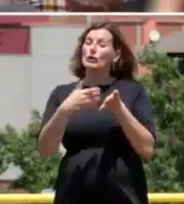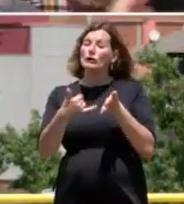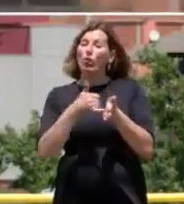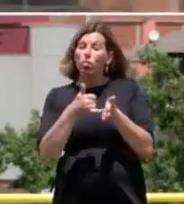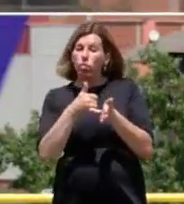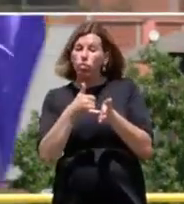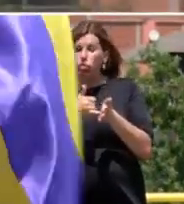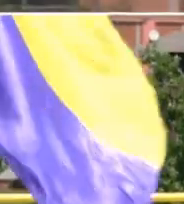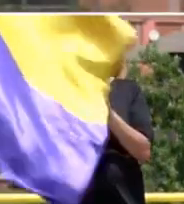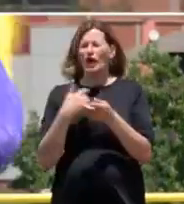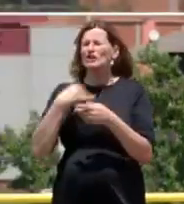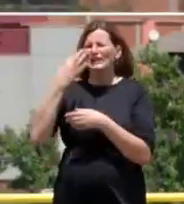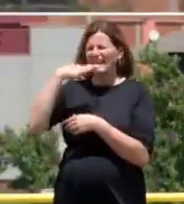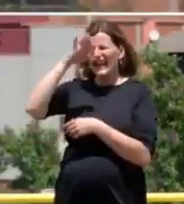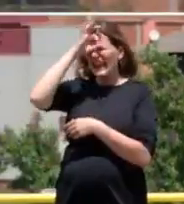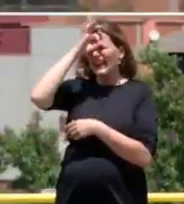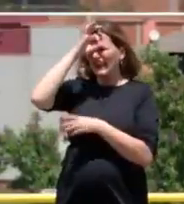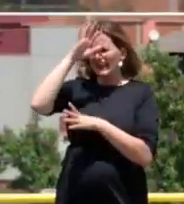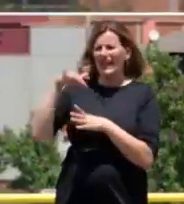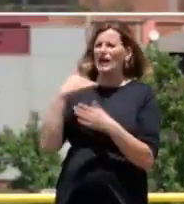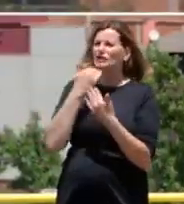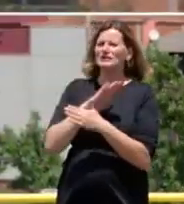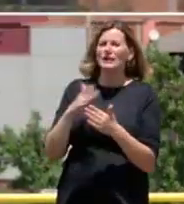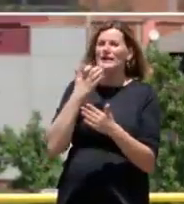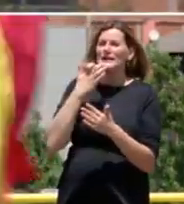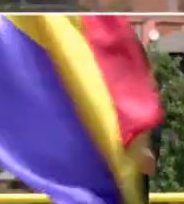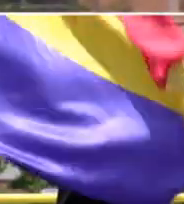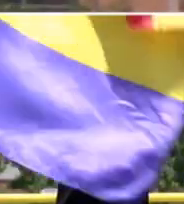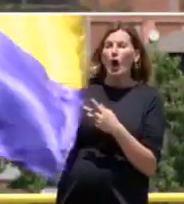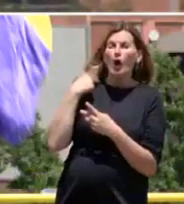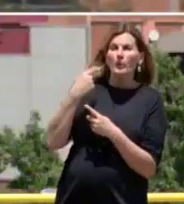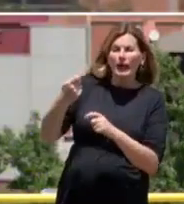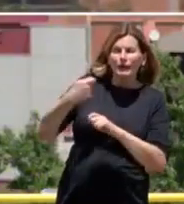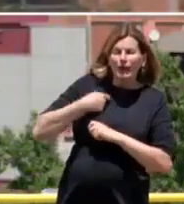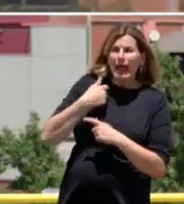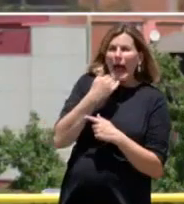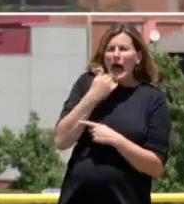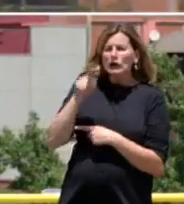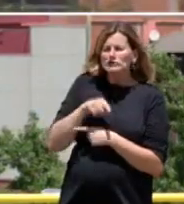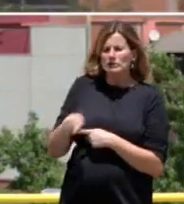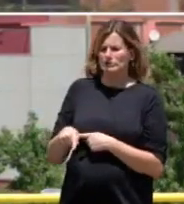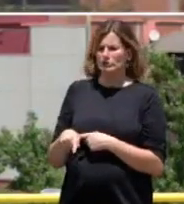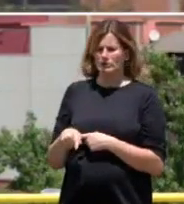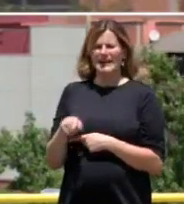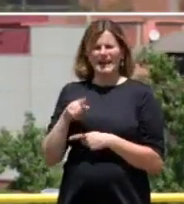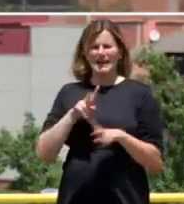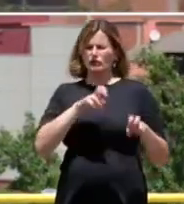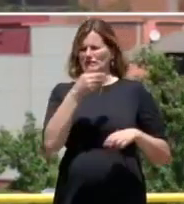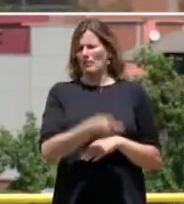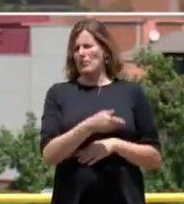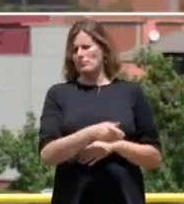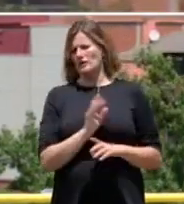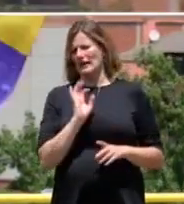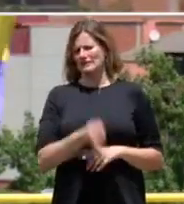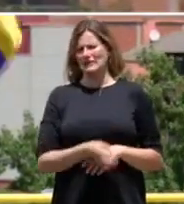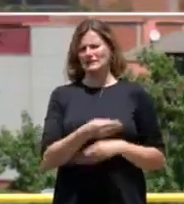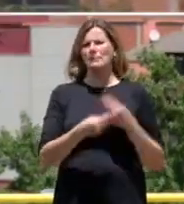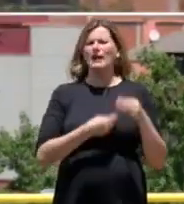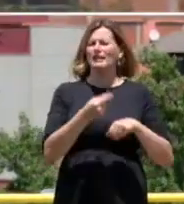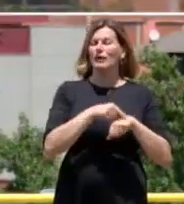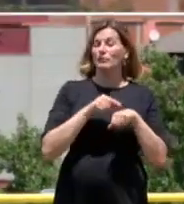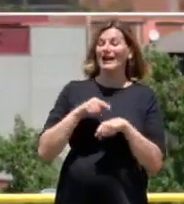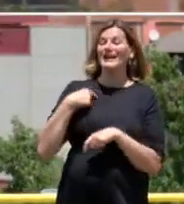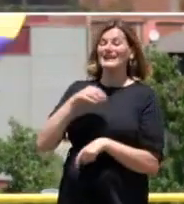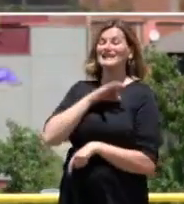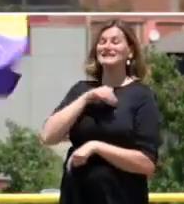idea del que és no saber si tindràs jubilació. Això jo crec que sí que és important per fer política. I el senyor